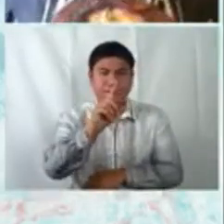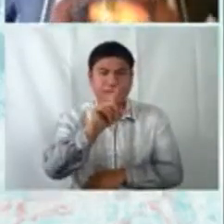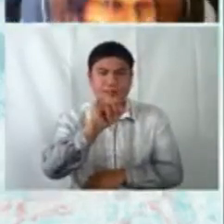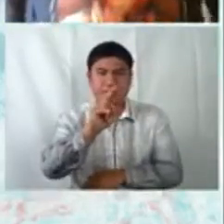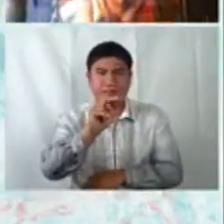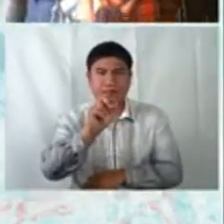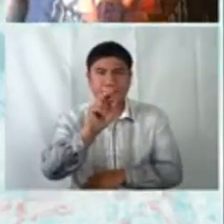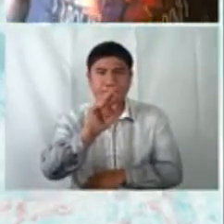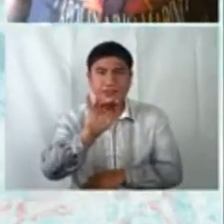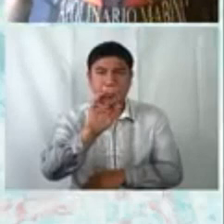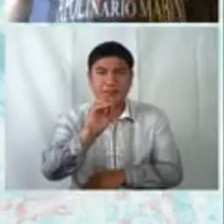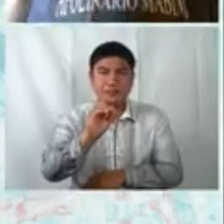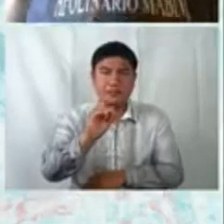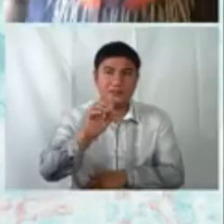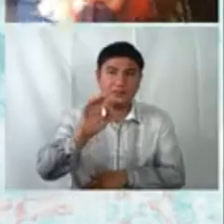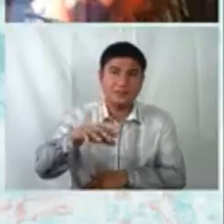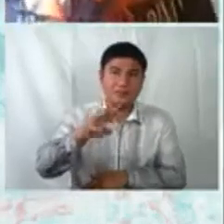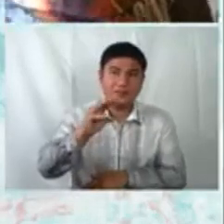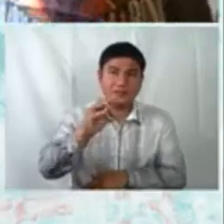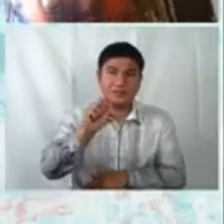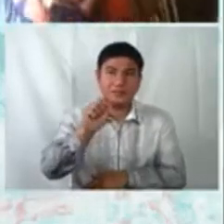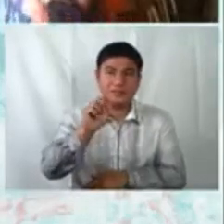ko lang, t-shirt po. Mula sa